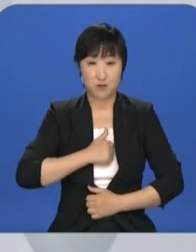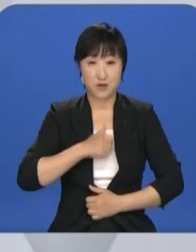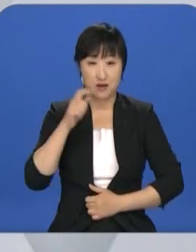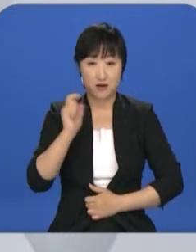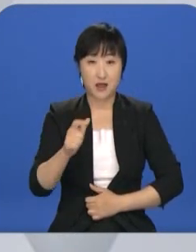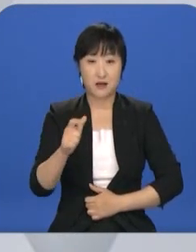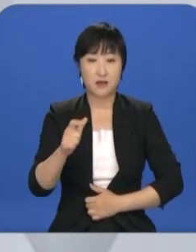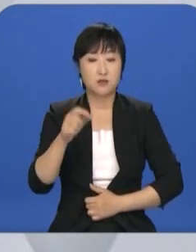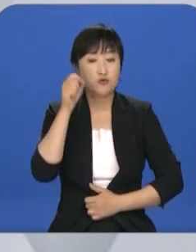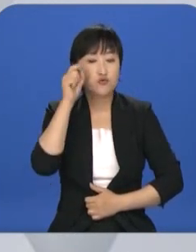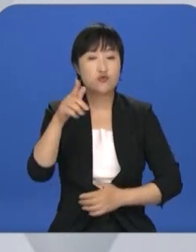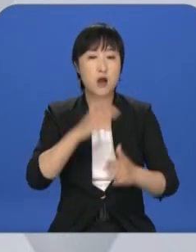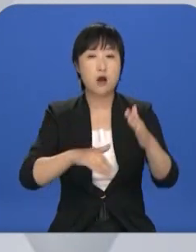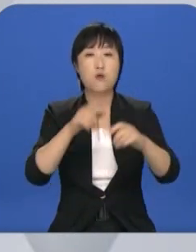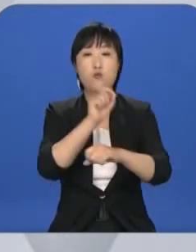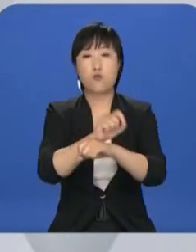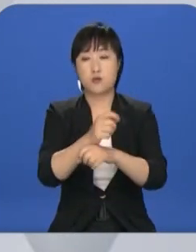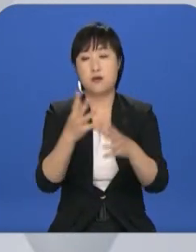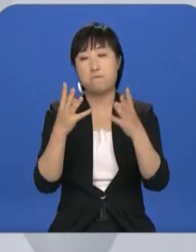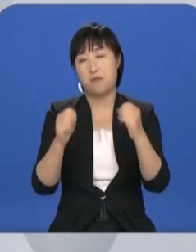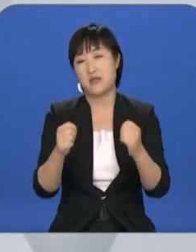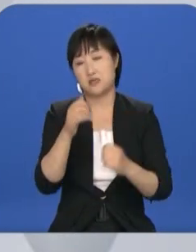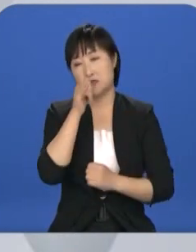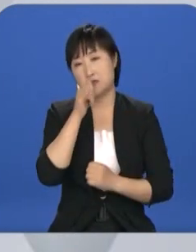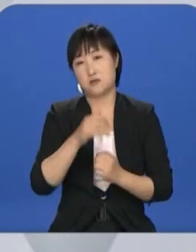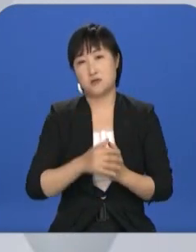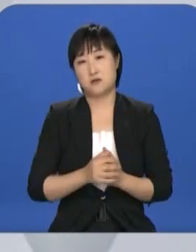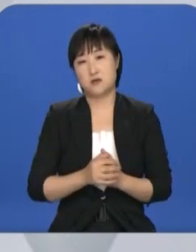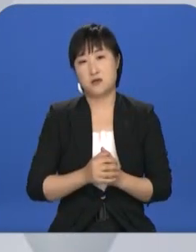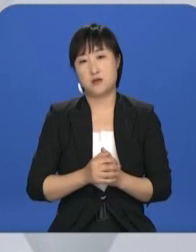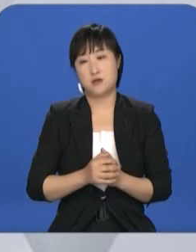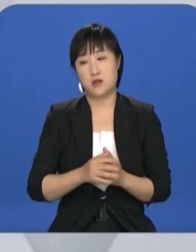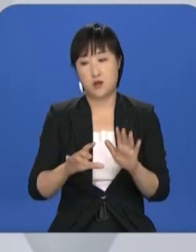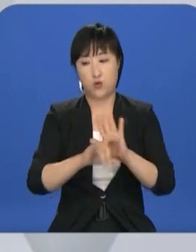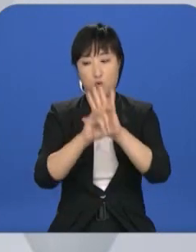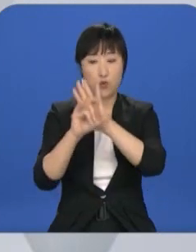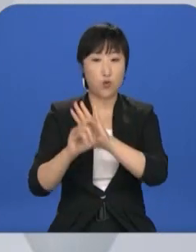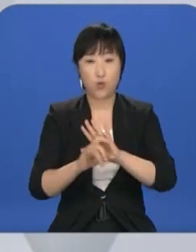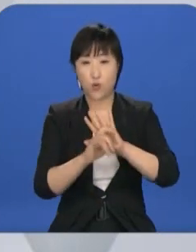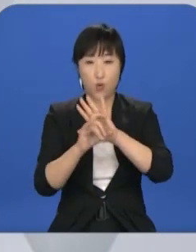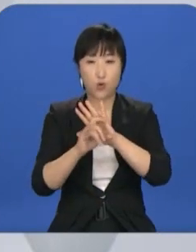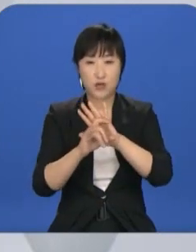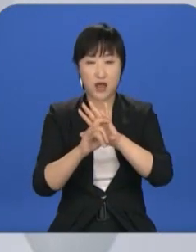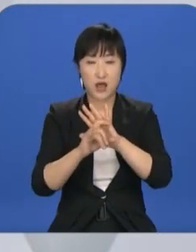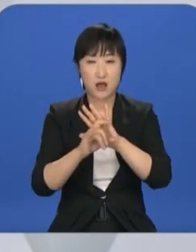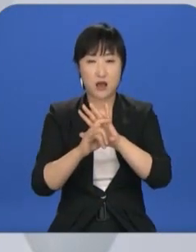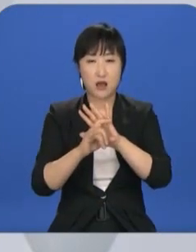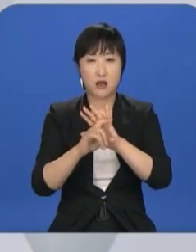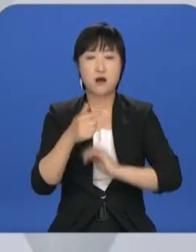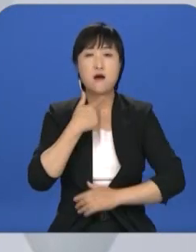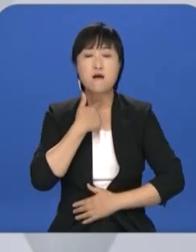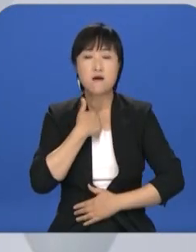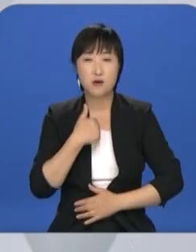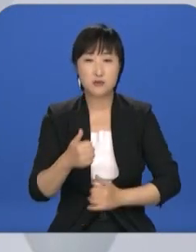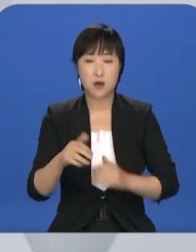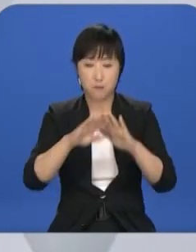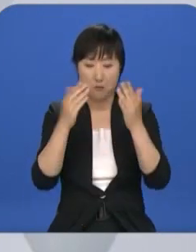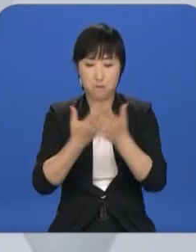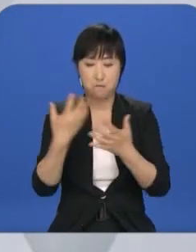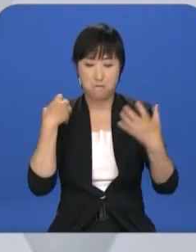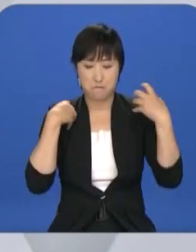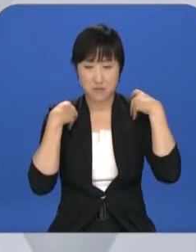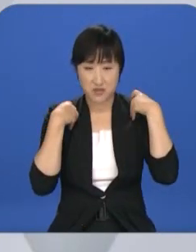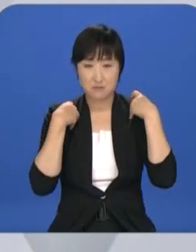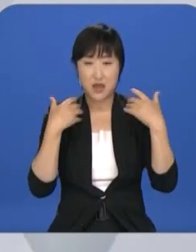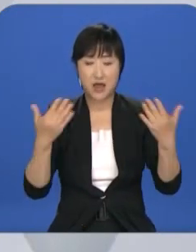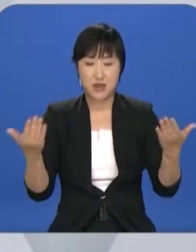뚜렷한 그런 훌륭한 공무원들이 많이 계십니다. 코로나 2년 동안 겪으면서 모든 공무원이 맡은